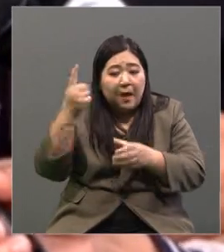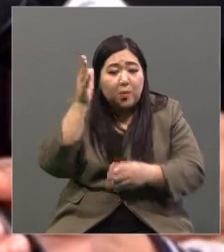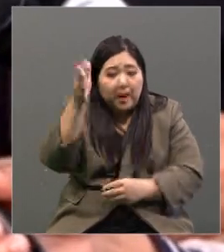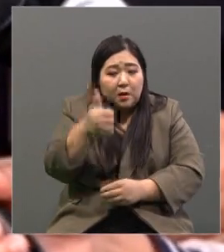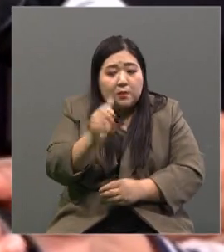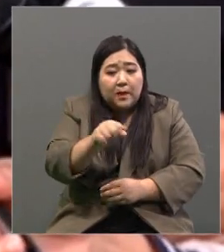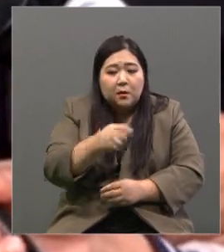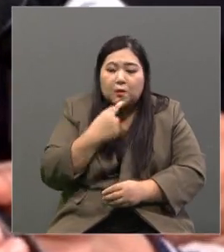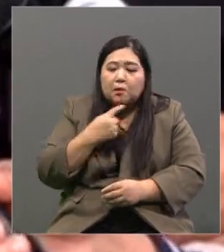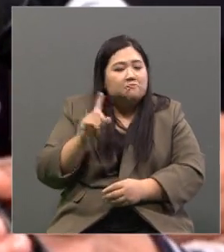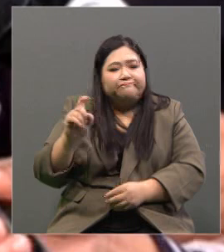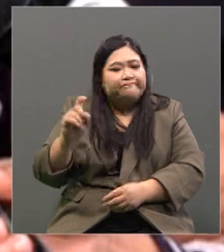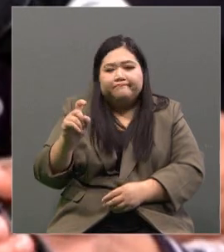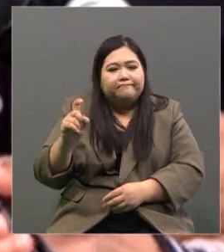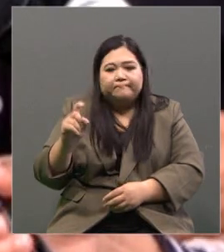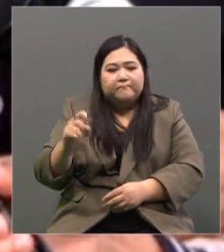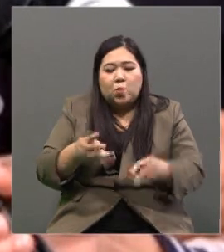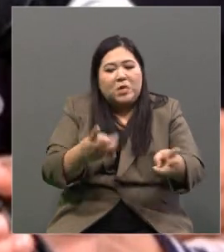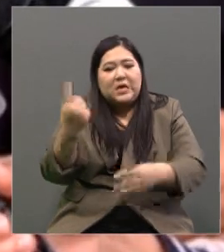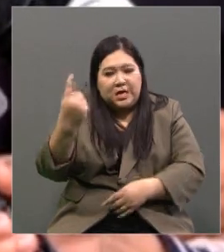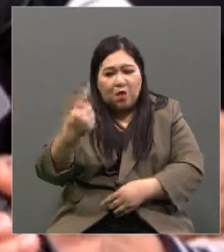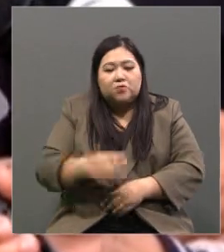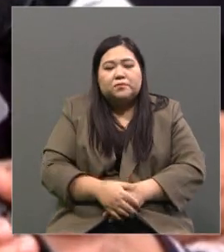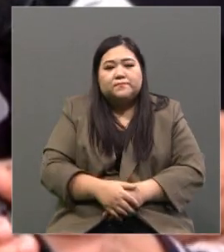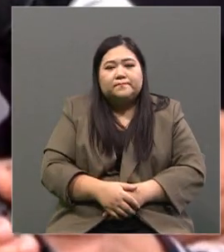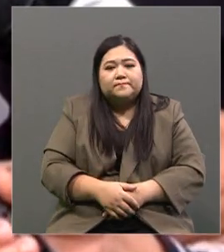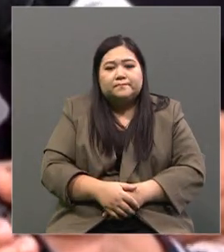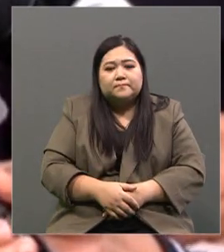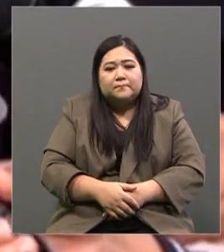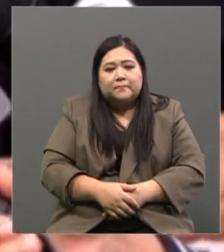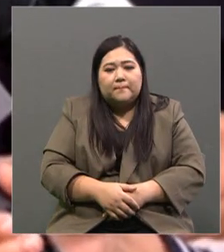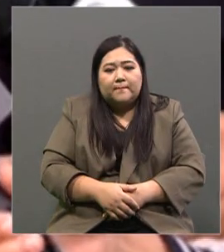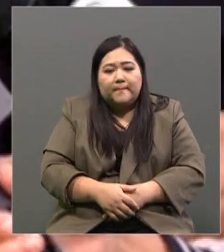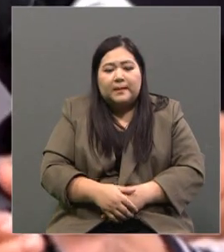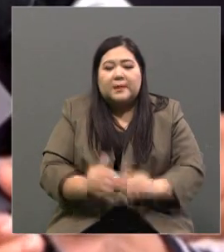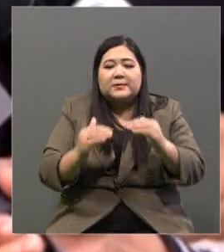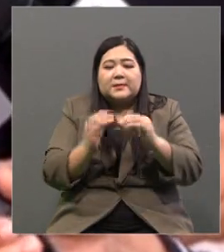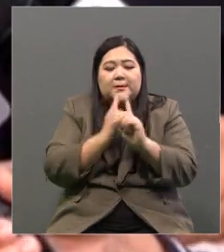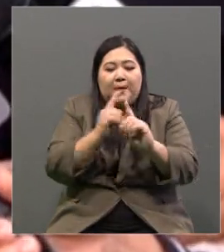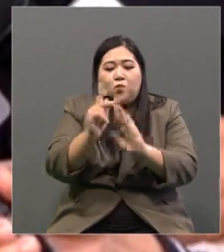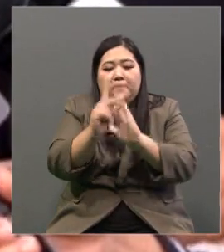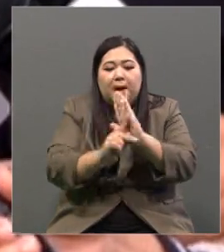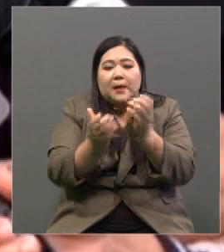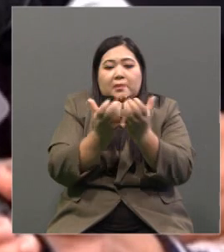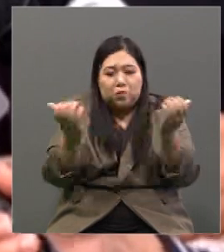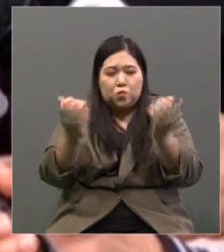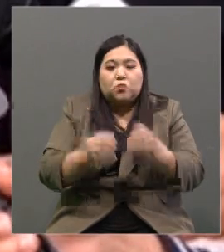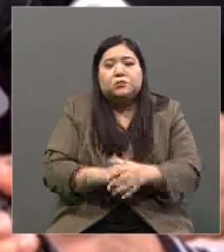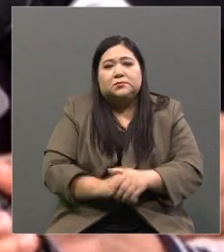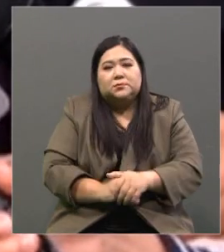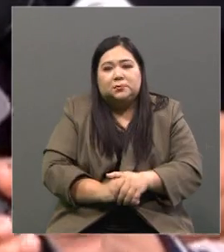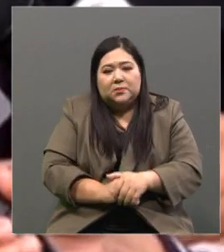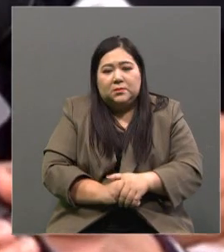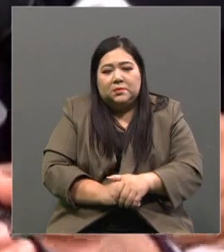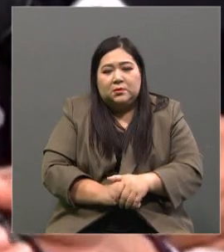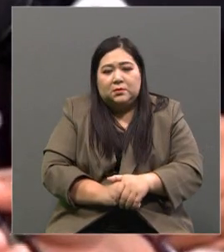ก็มีวิธีเดียวก็ที่ผมพูดให้ฟังก็คือใช้สิทธิตามกฎหมายรัฐนูลกล่าวคือเข้าชื่อ